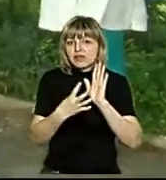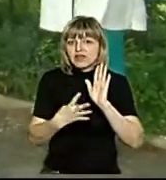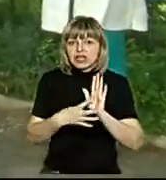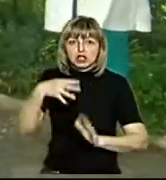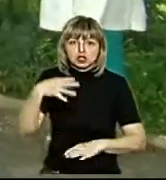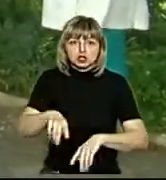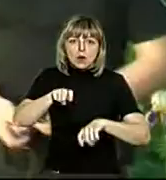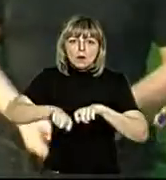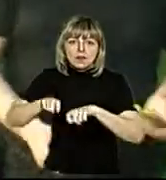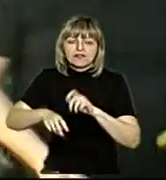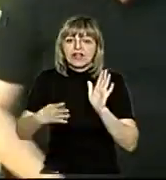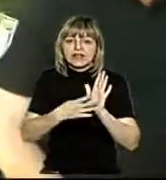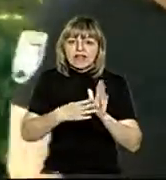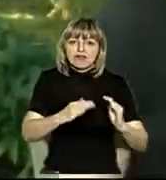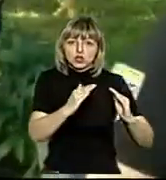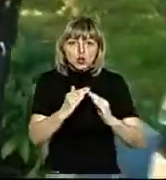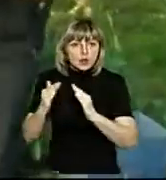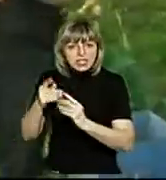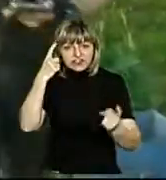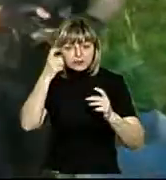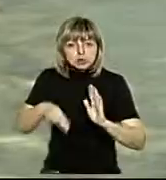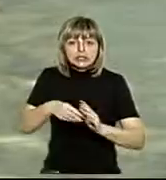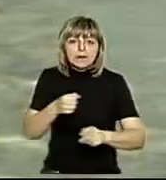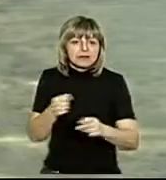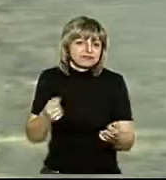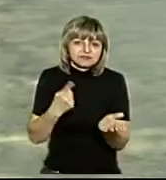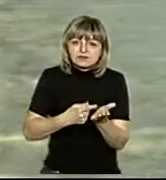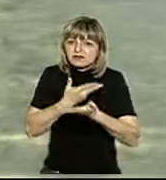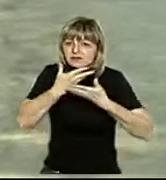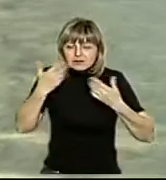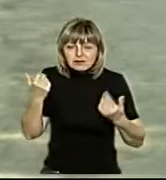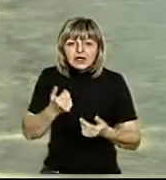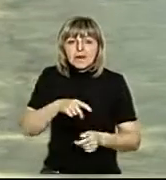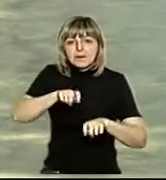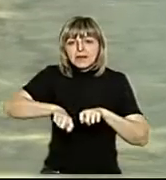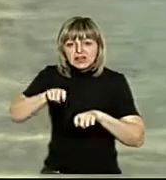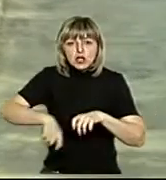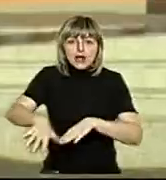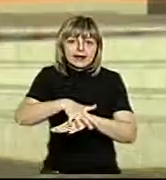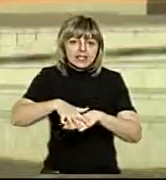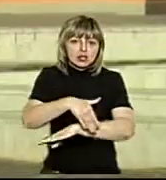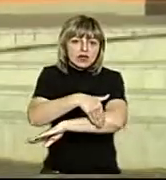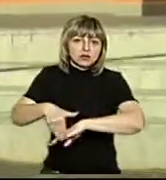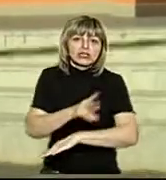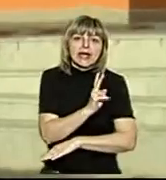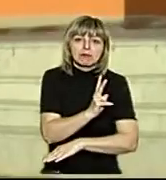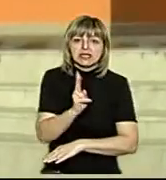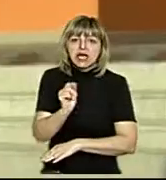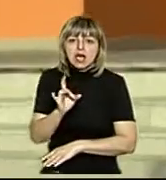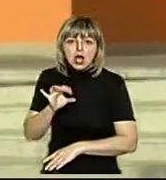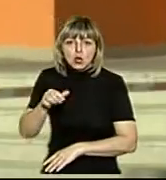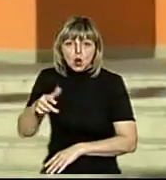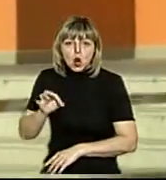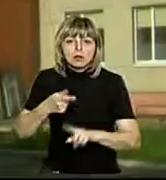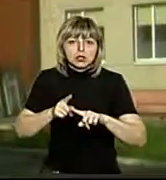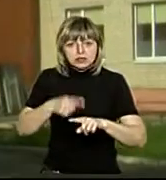19:40 перевірили 9 об'єктів. Інформація про замінування не підтвердилася. Перевіряють ринок на вулиці Карпенка-Карого. Про це